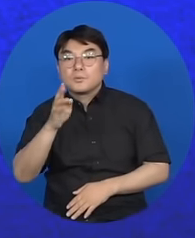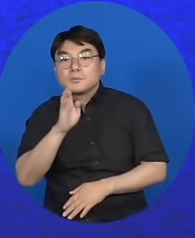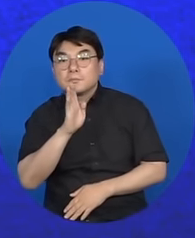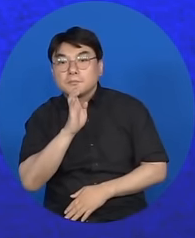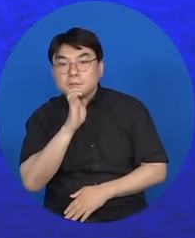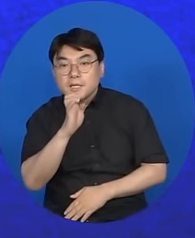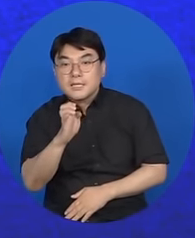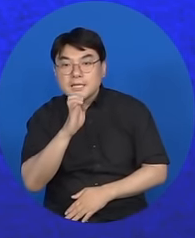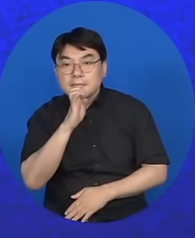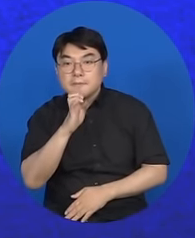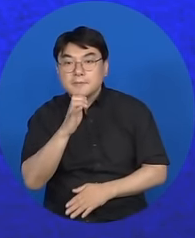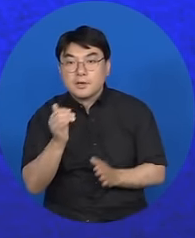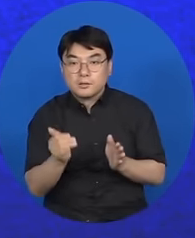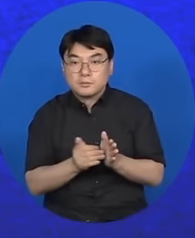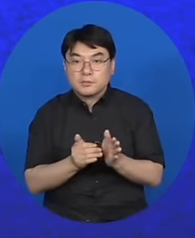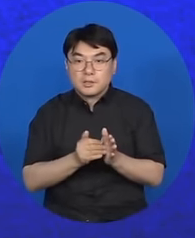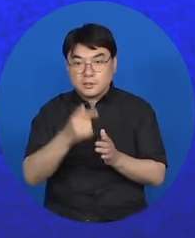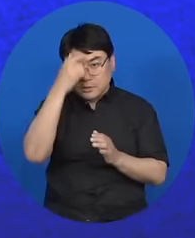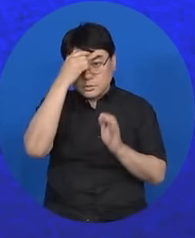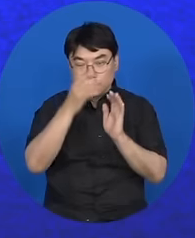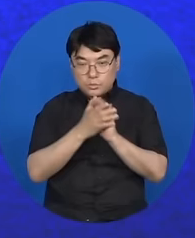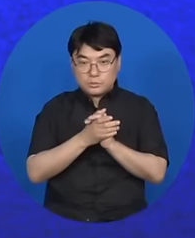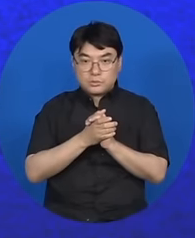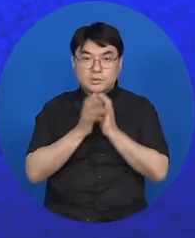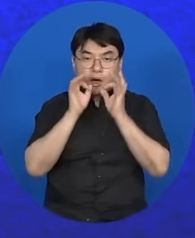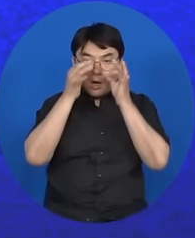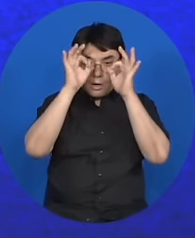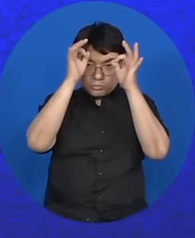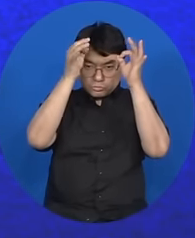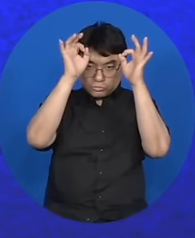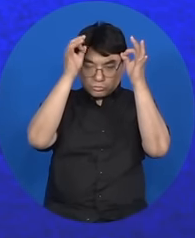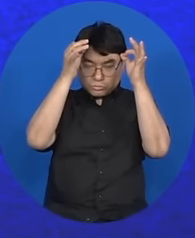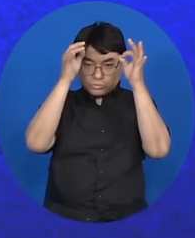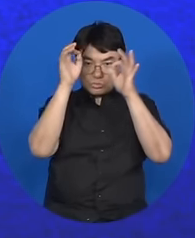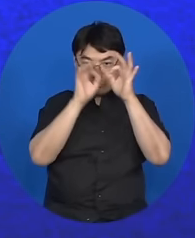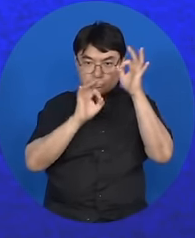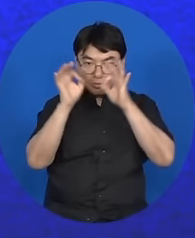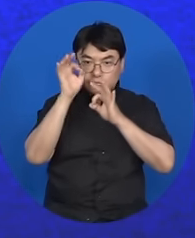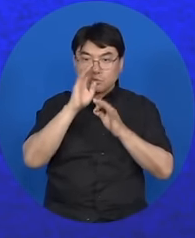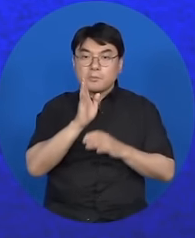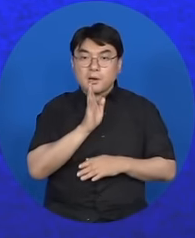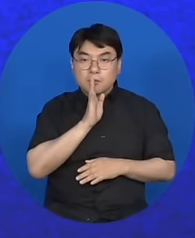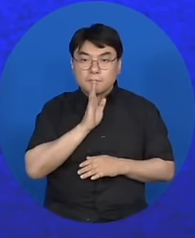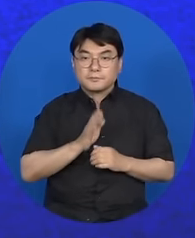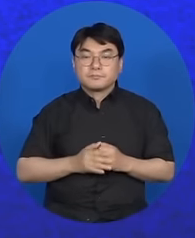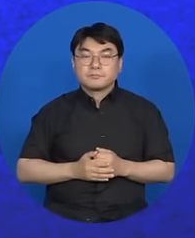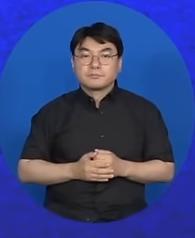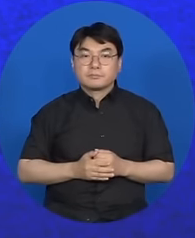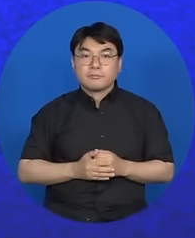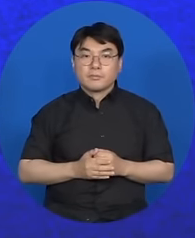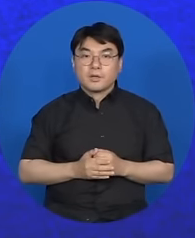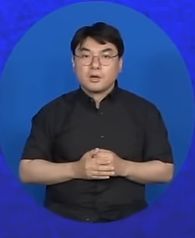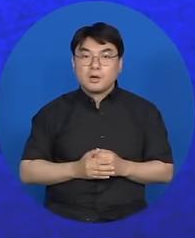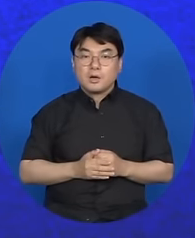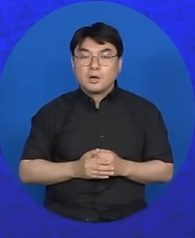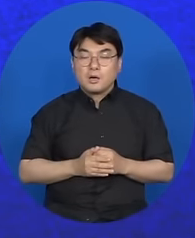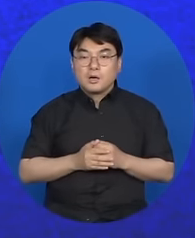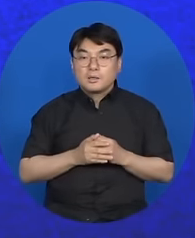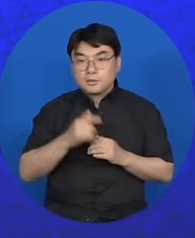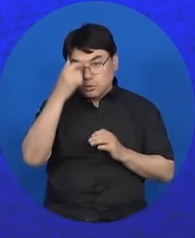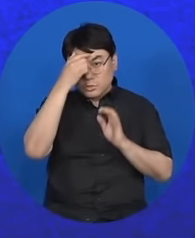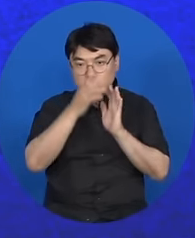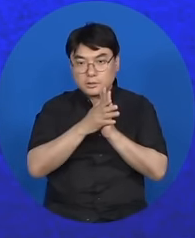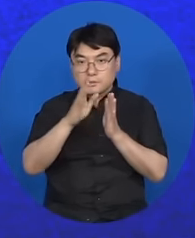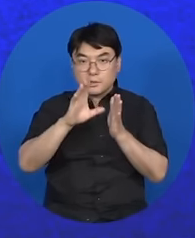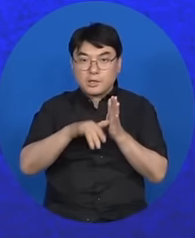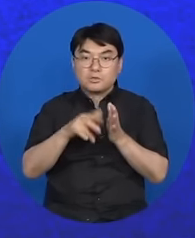것은 물론 간구입니다. 우리에게 일용할 양식을 주십시오, 구하라고 했잖아요. 우리가 간구할 때 주님